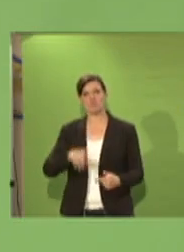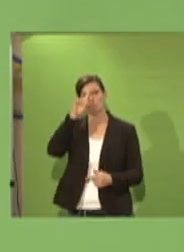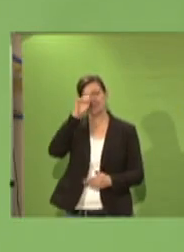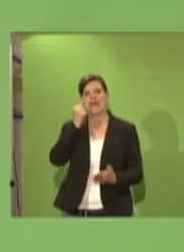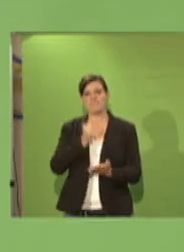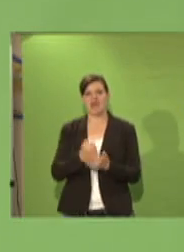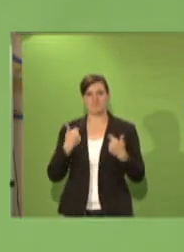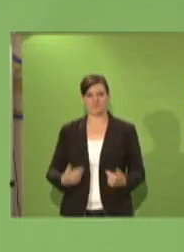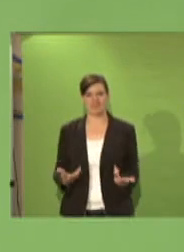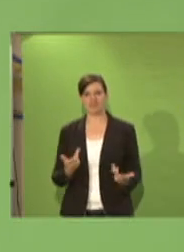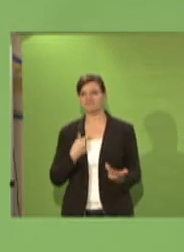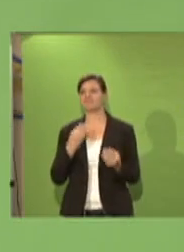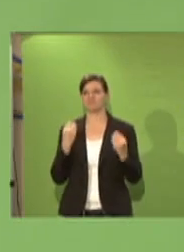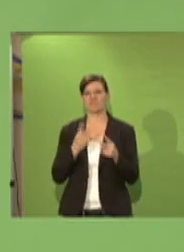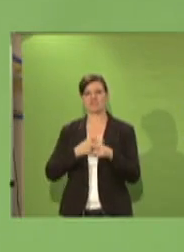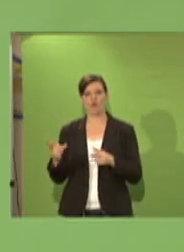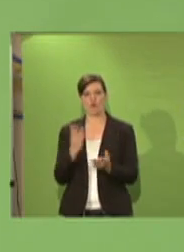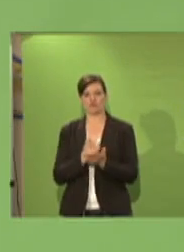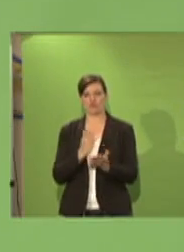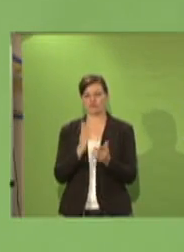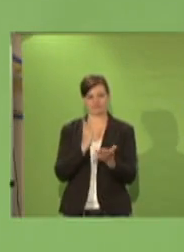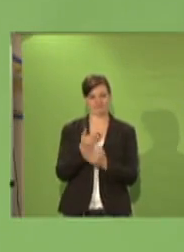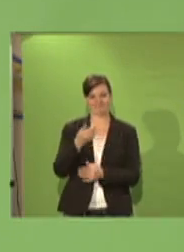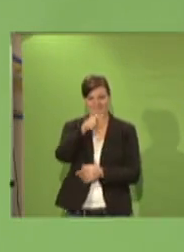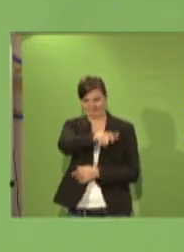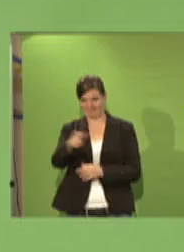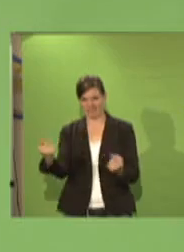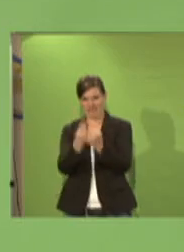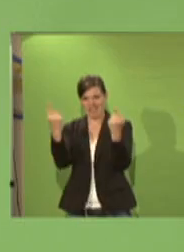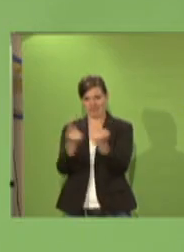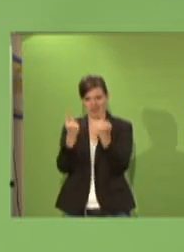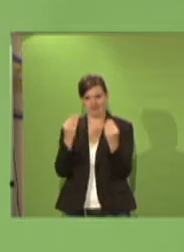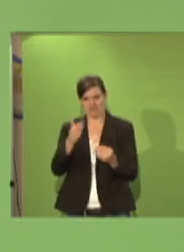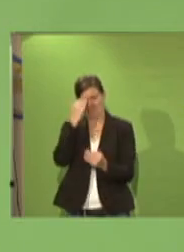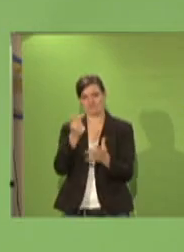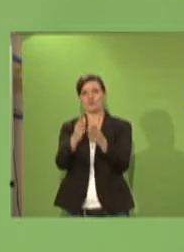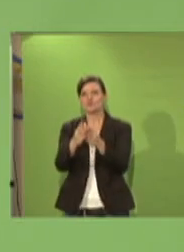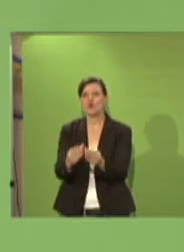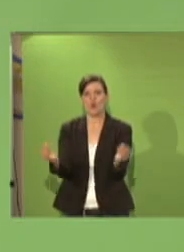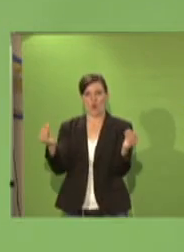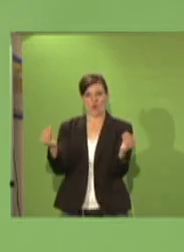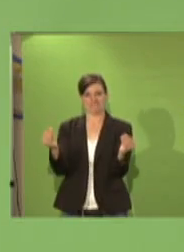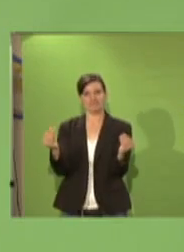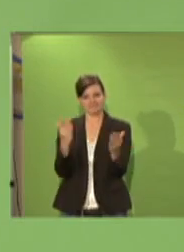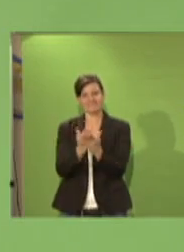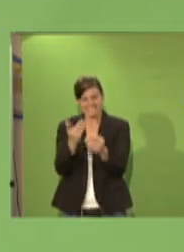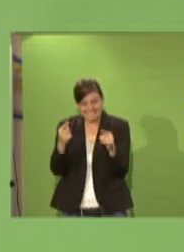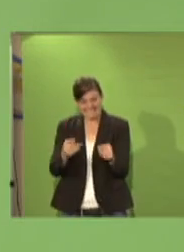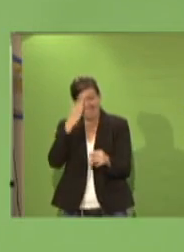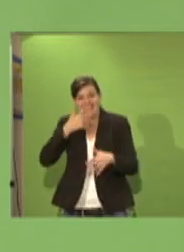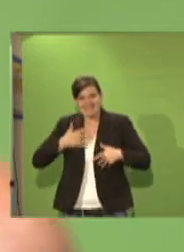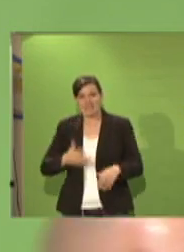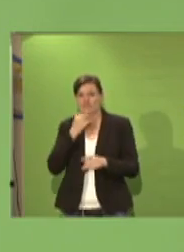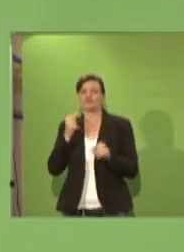Polizeibeamter, bin es gewohnt, zwischen streitenden Parteien Kompromisse zu finden und möchte diese Fähigkeit auch im Landesschiedsgericht mit einbringen. Schönen